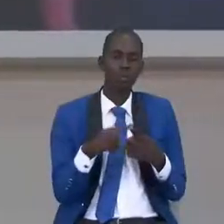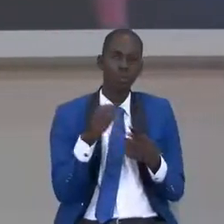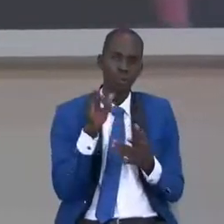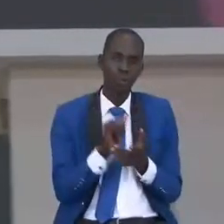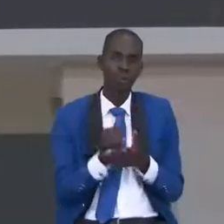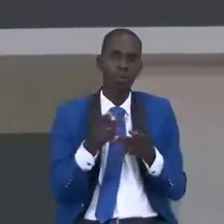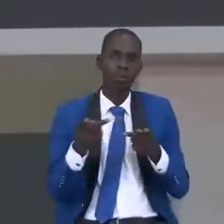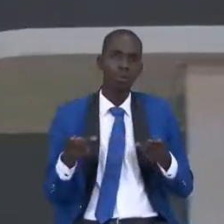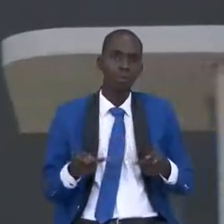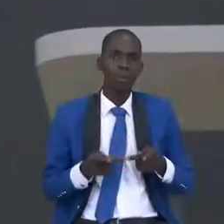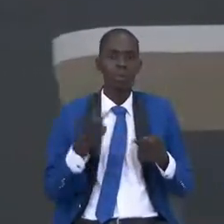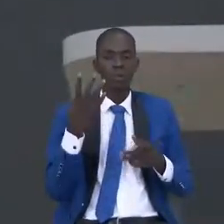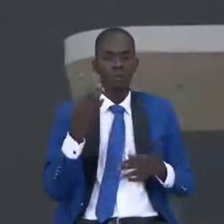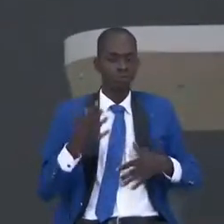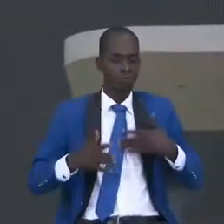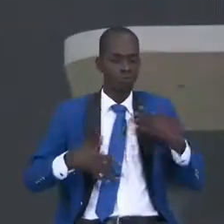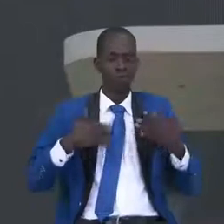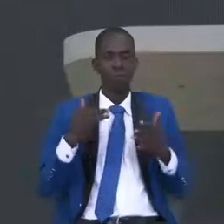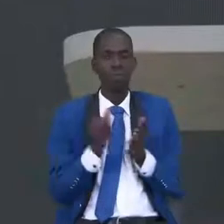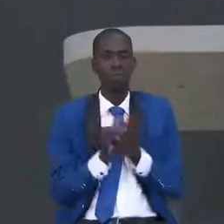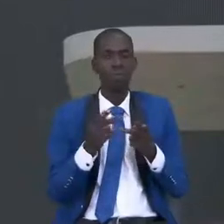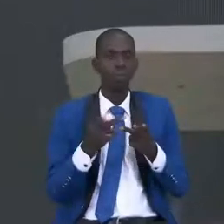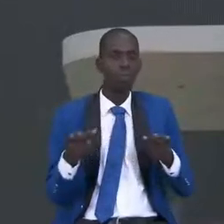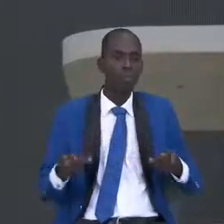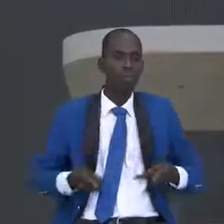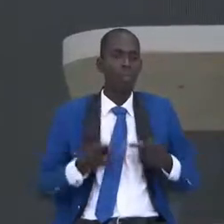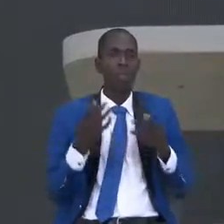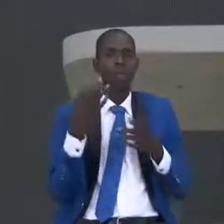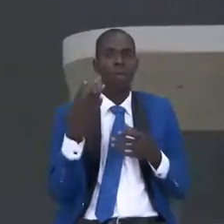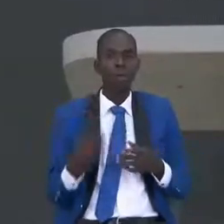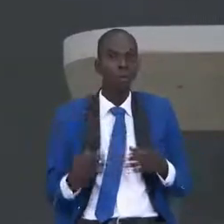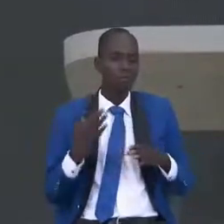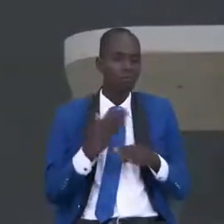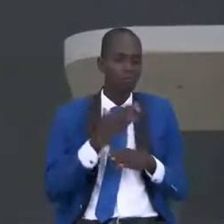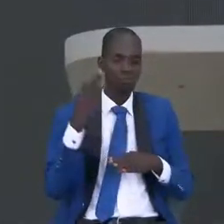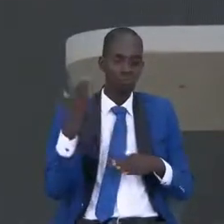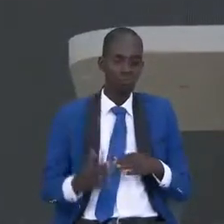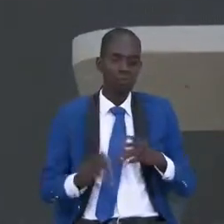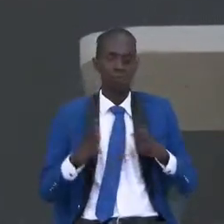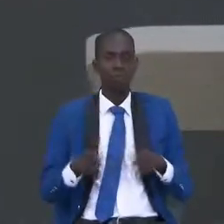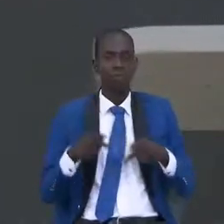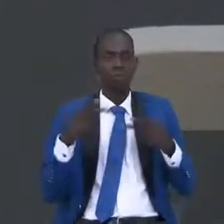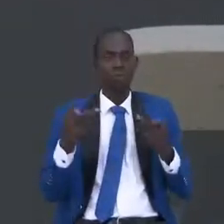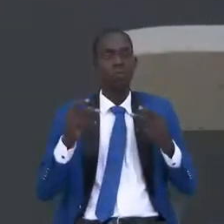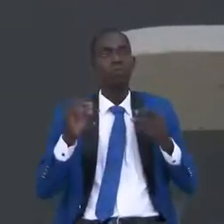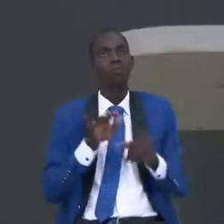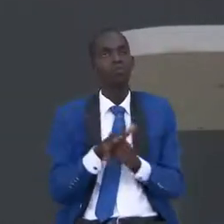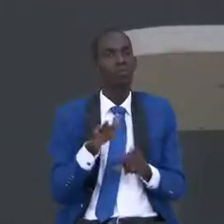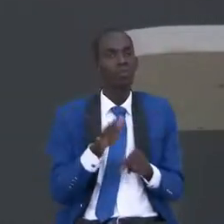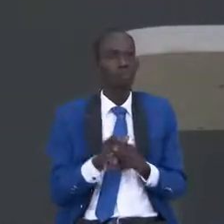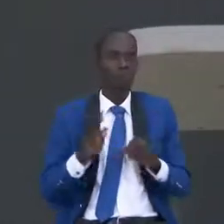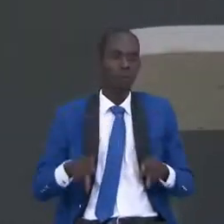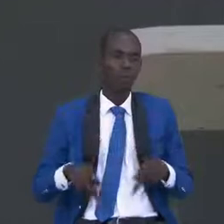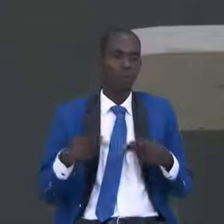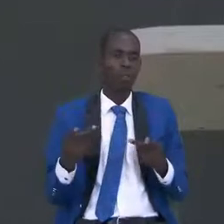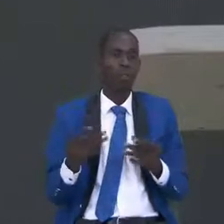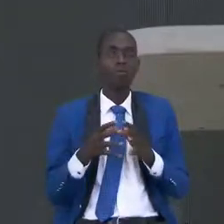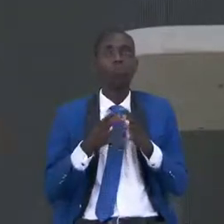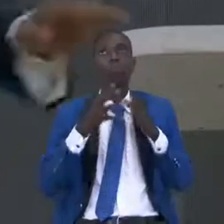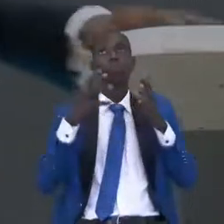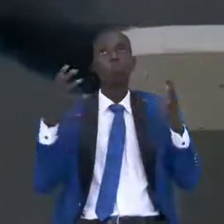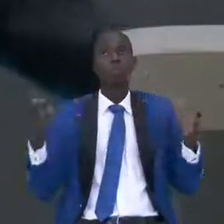de joie, en ce lieu de provision totale, de provision suffisante,